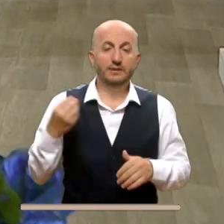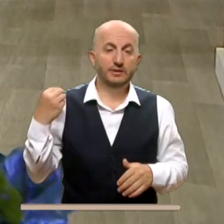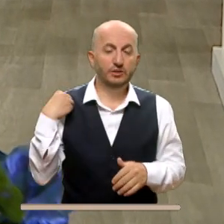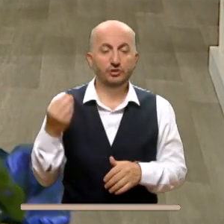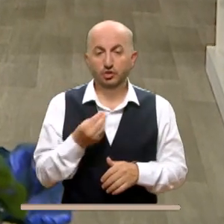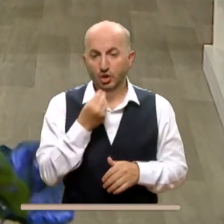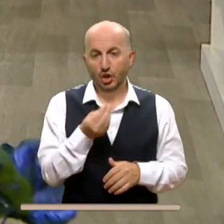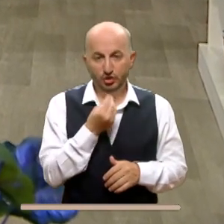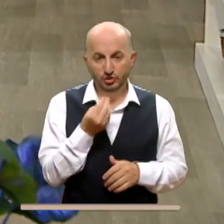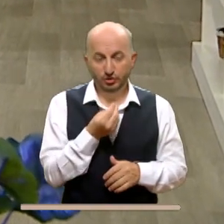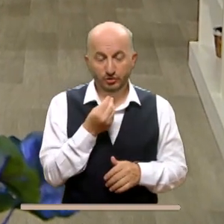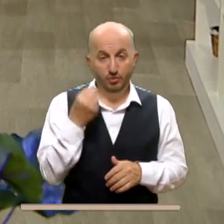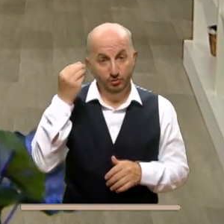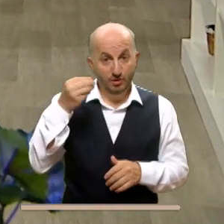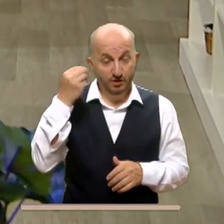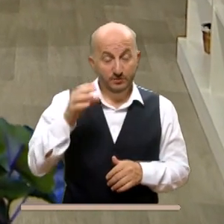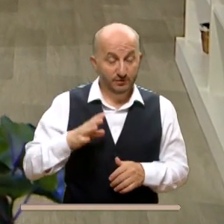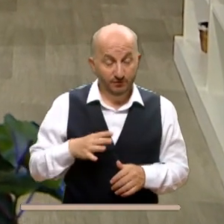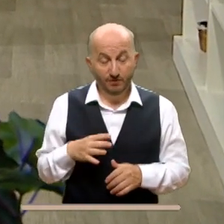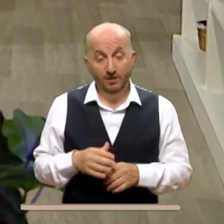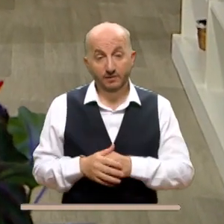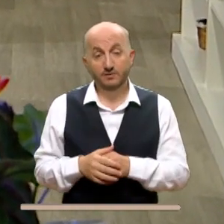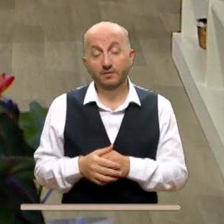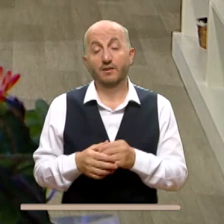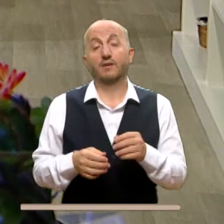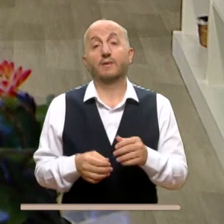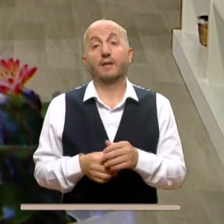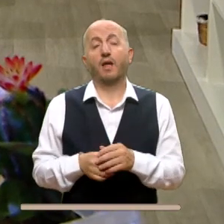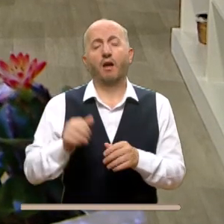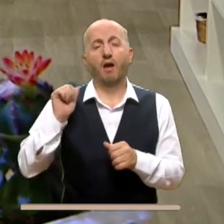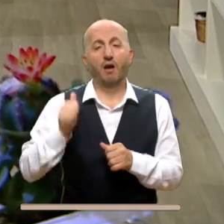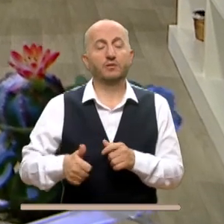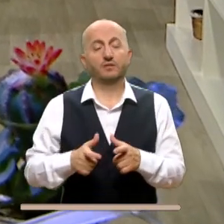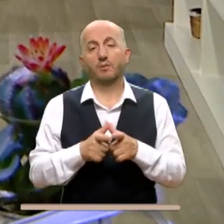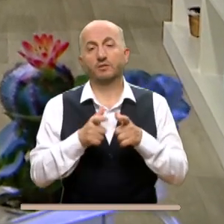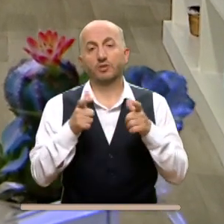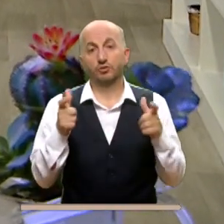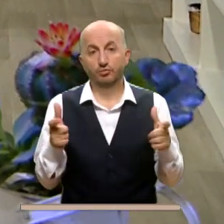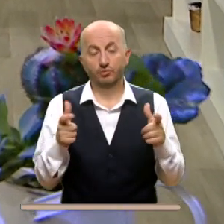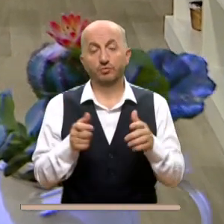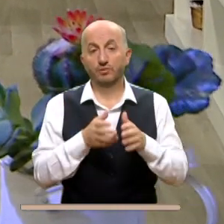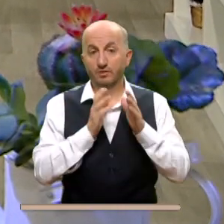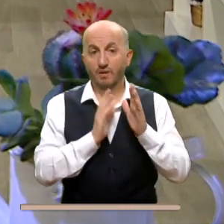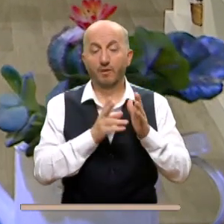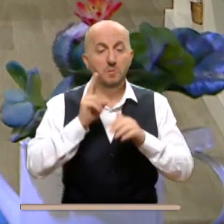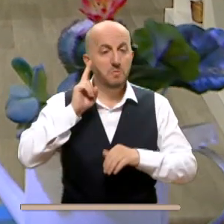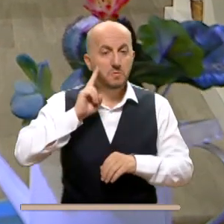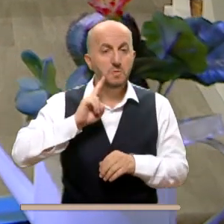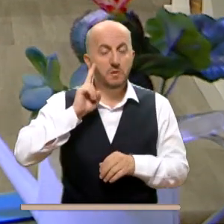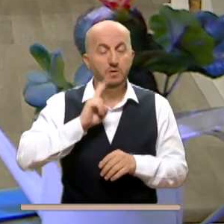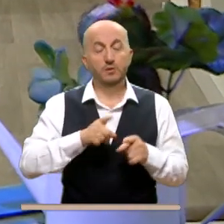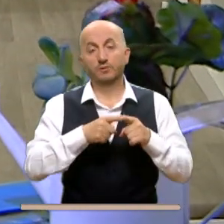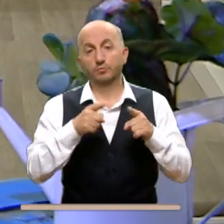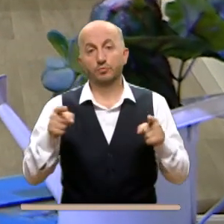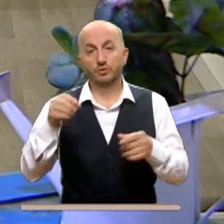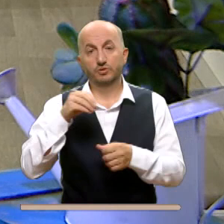genç hocalarımız var. Akademik kadromuzu her zaman geliştiriyoruz. Devamlı bir zenginleşme sürecinde